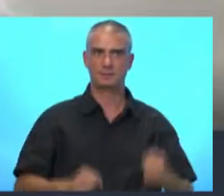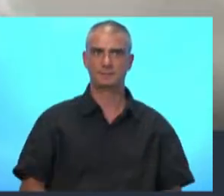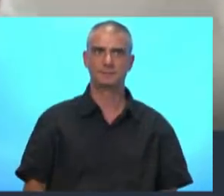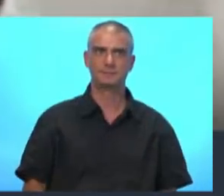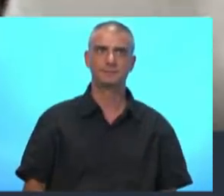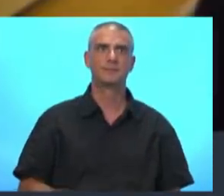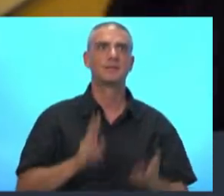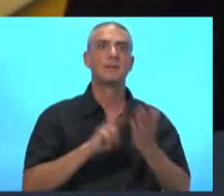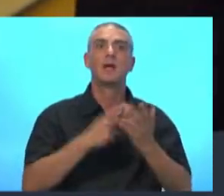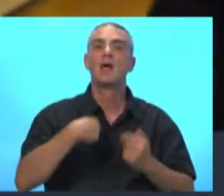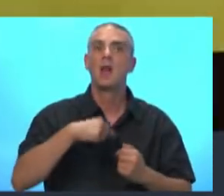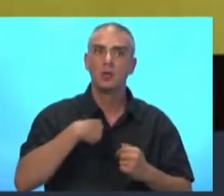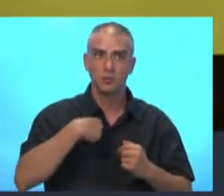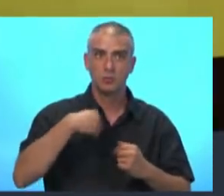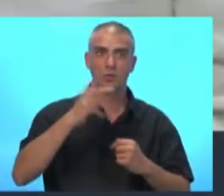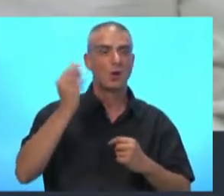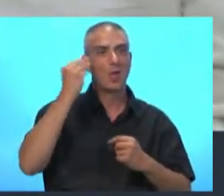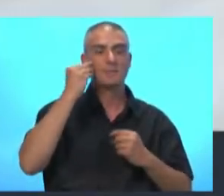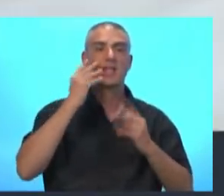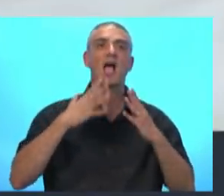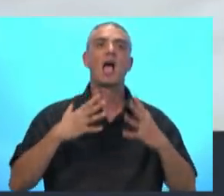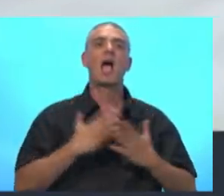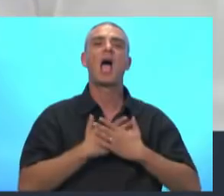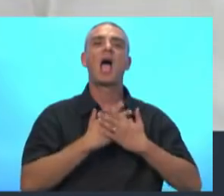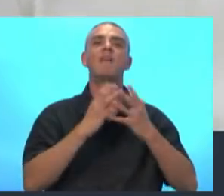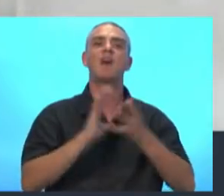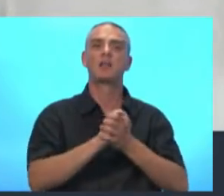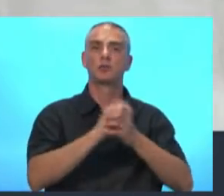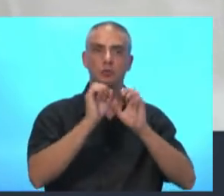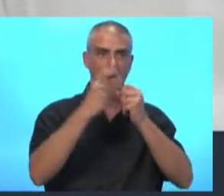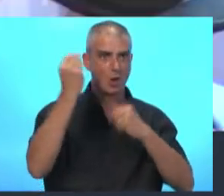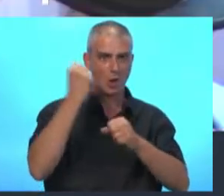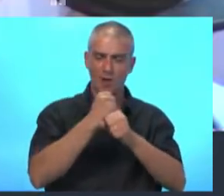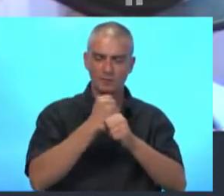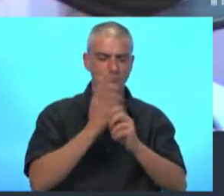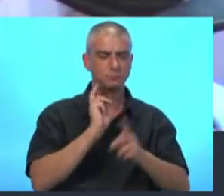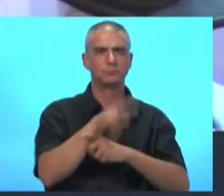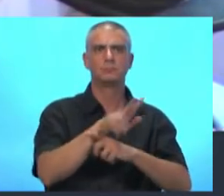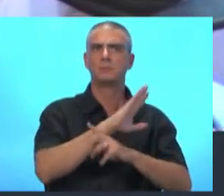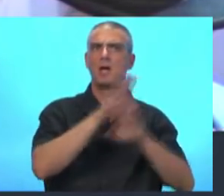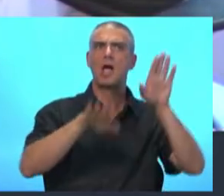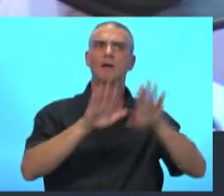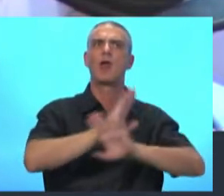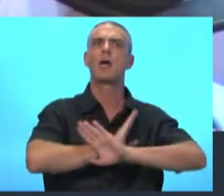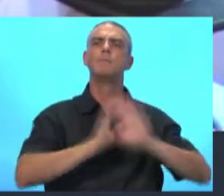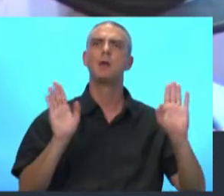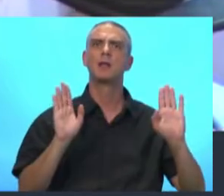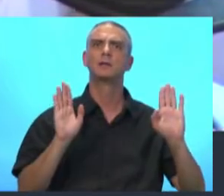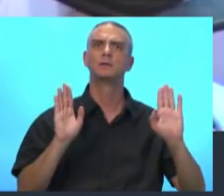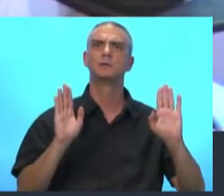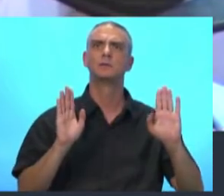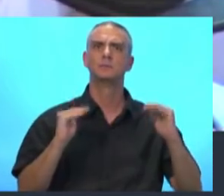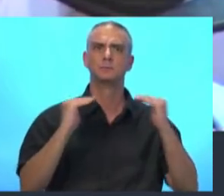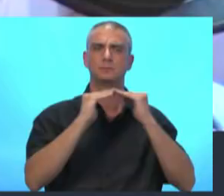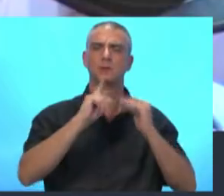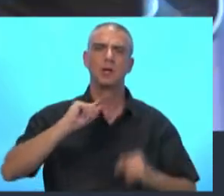מגיע לנו ללומדי ערבה תורה, לעובדים, להיכנס, בלי שום אפליה,